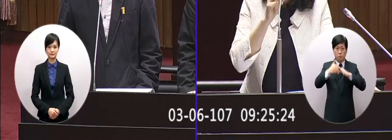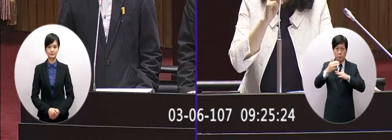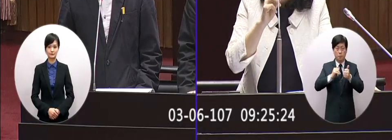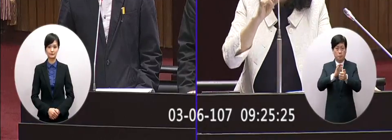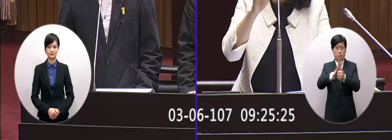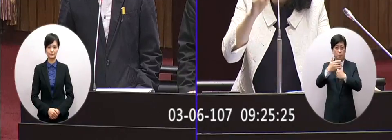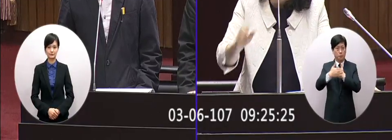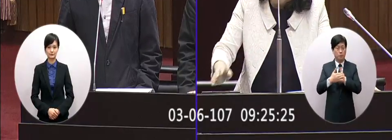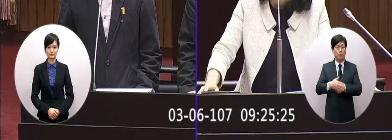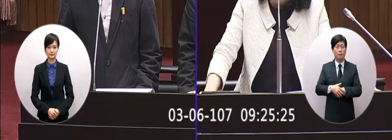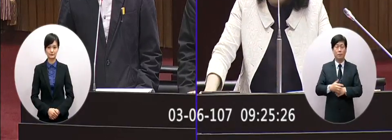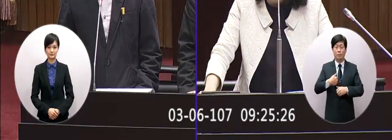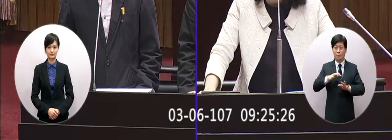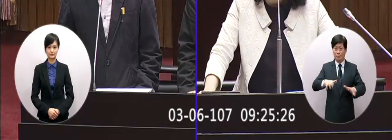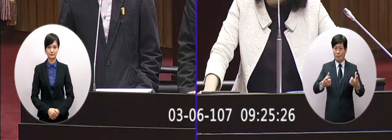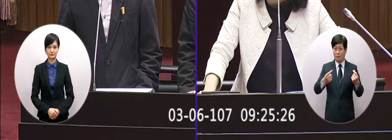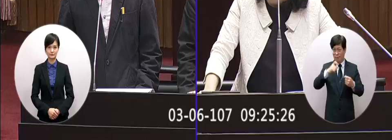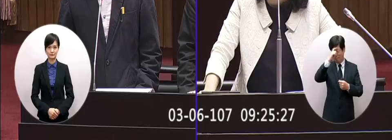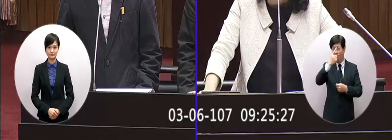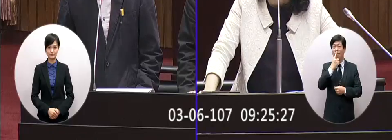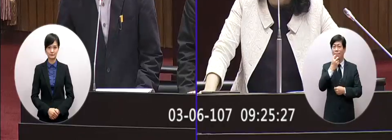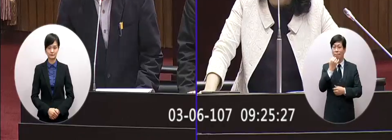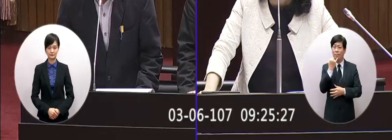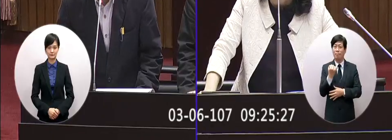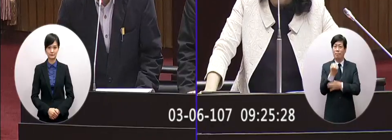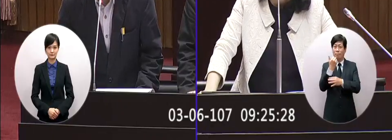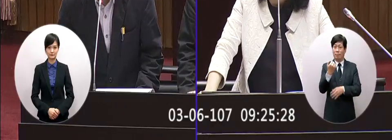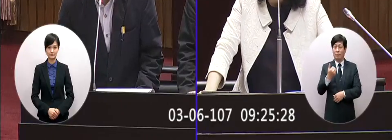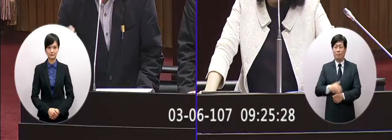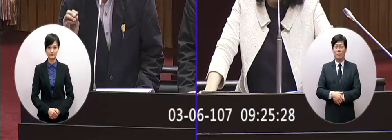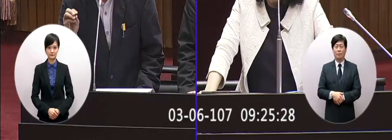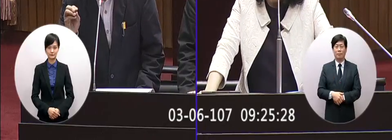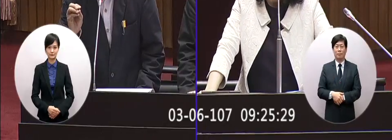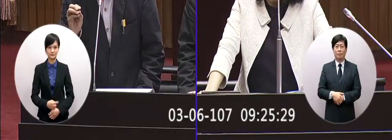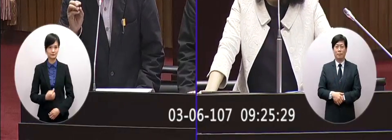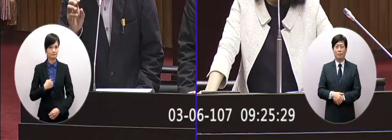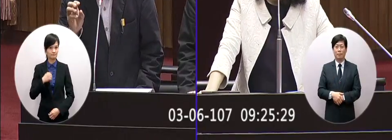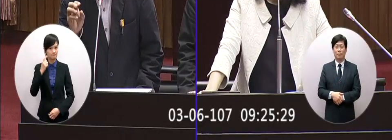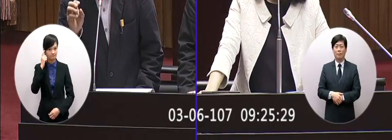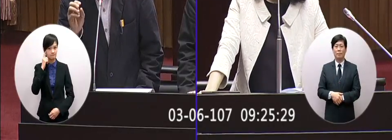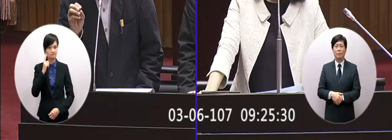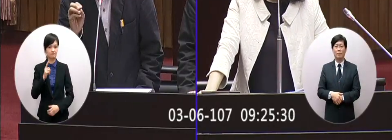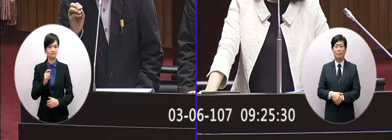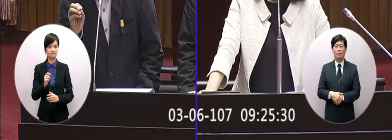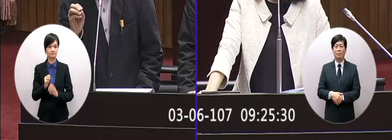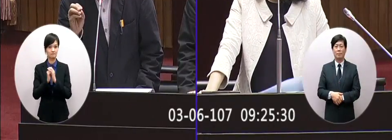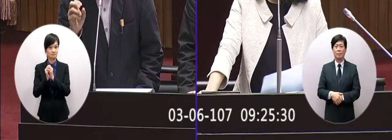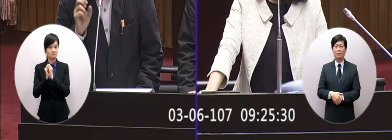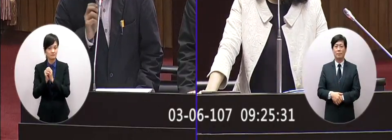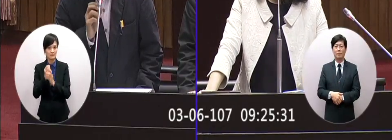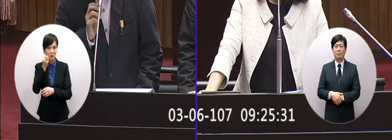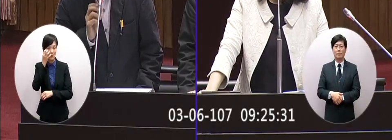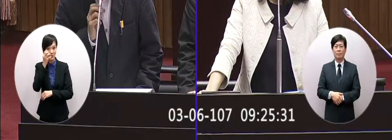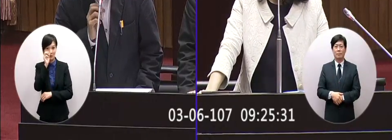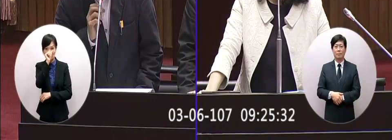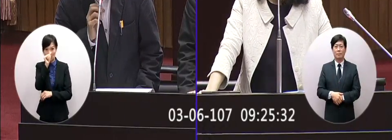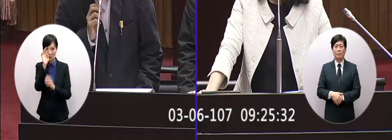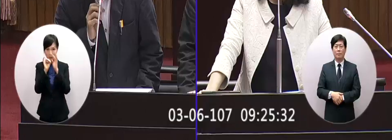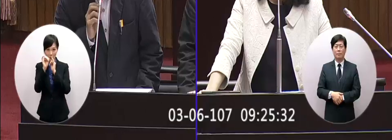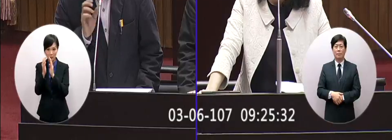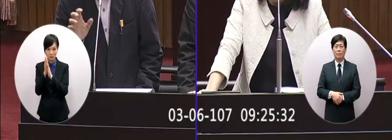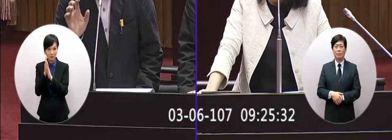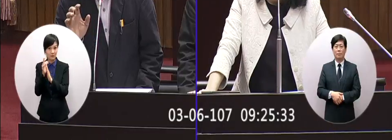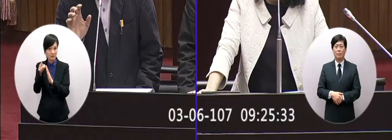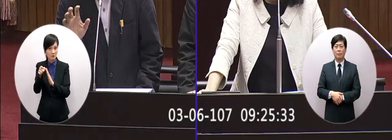分。所以在这里，我们还是希望我们中央能支持，好不好？ 我还是要恭喜哈，那个花莲的特搜队啊，现在已经被我们认